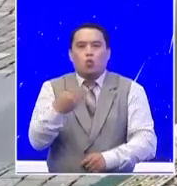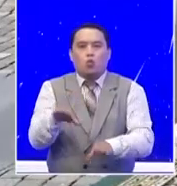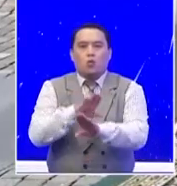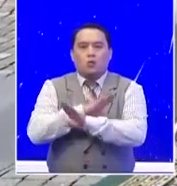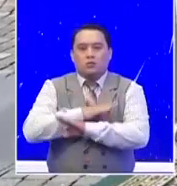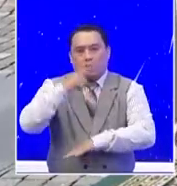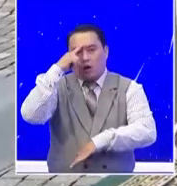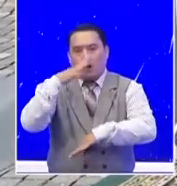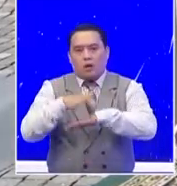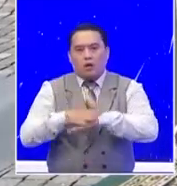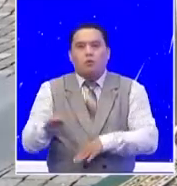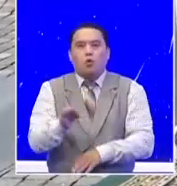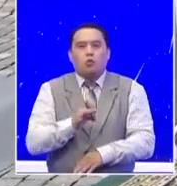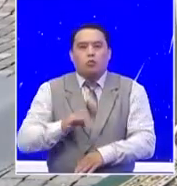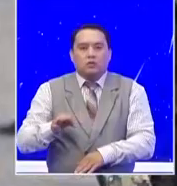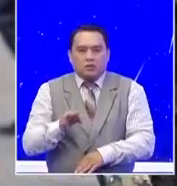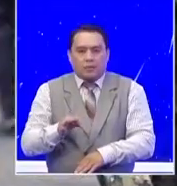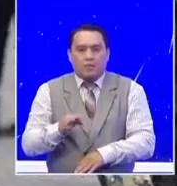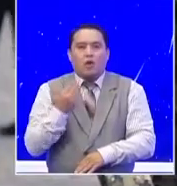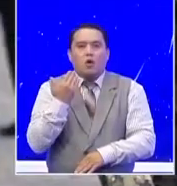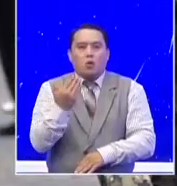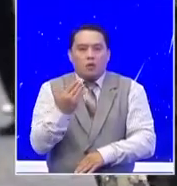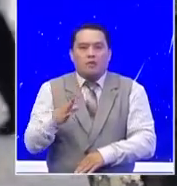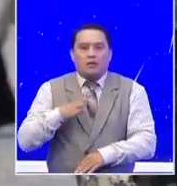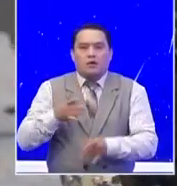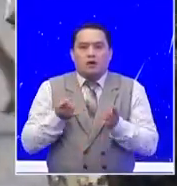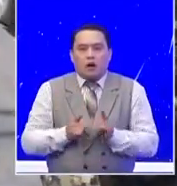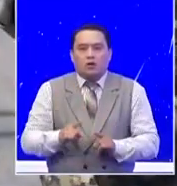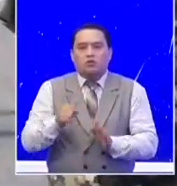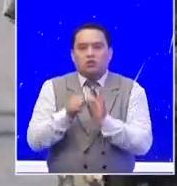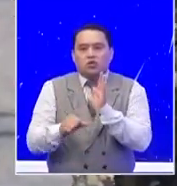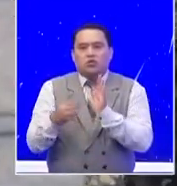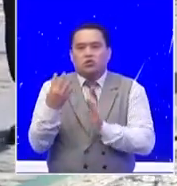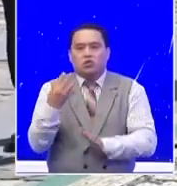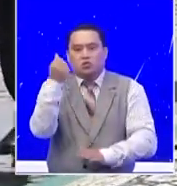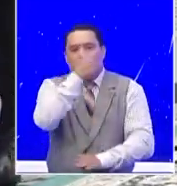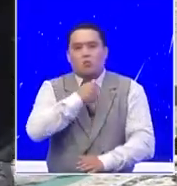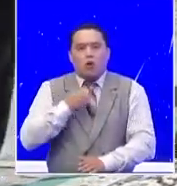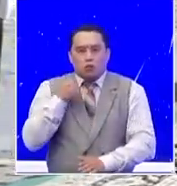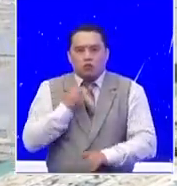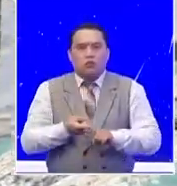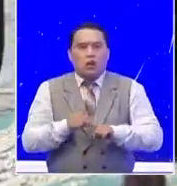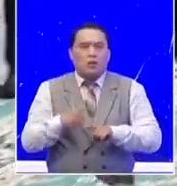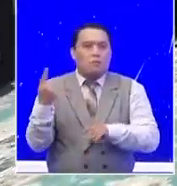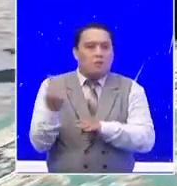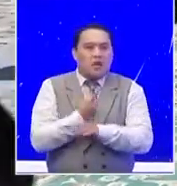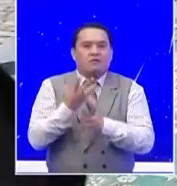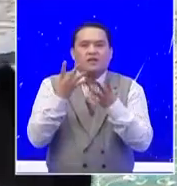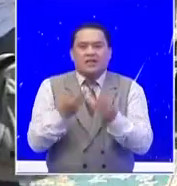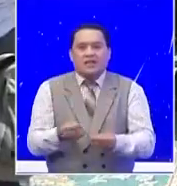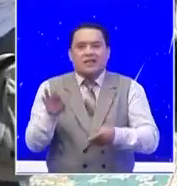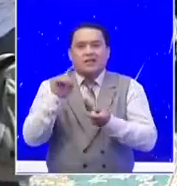умерших аким Алматинской области Амандык Баталов. Кайрат Баймухамбетов родился в 1964 году. С самых первых